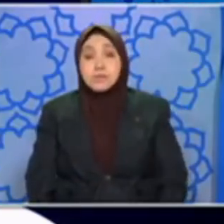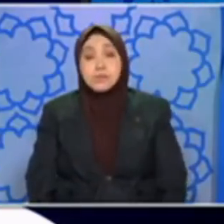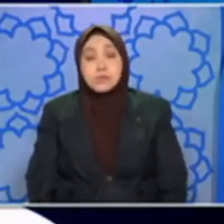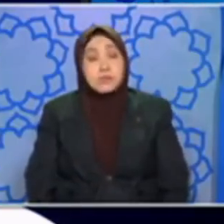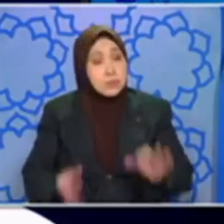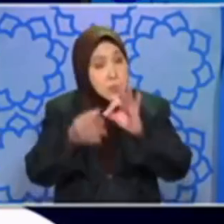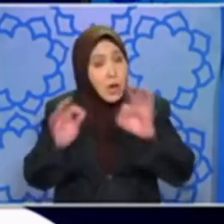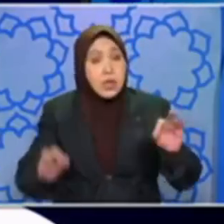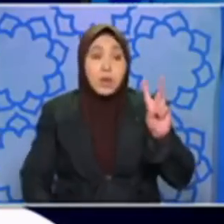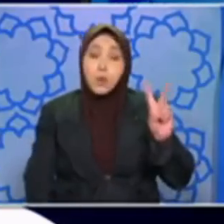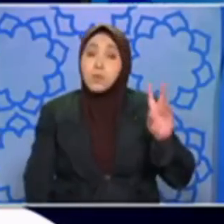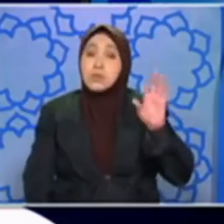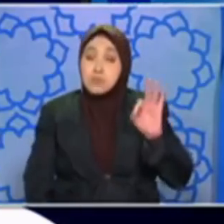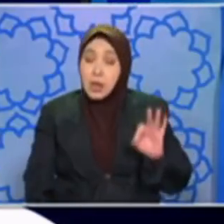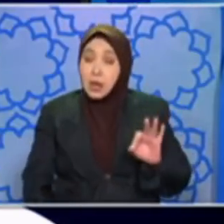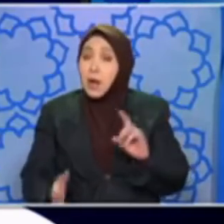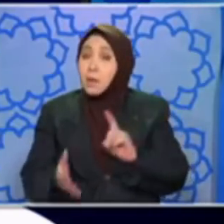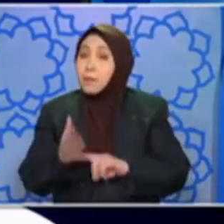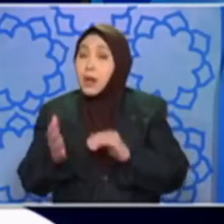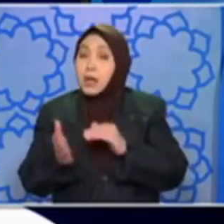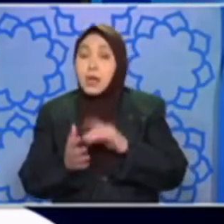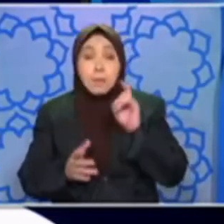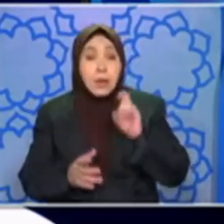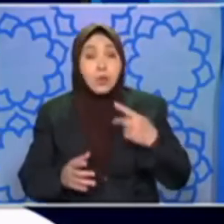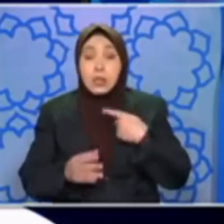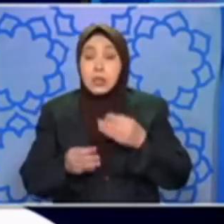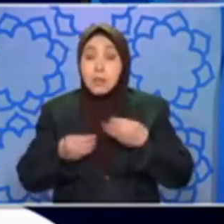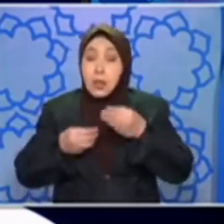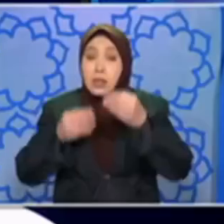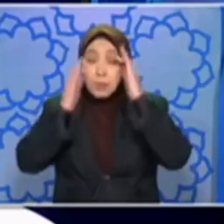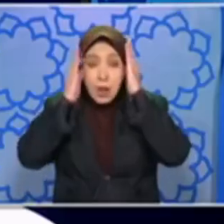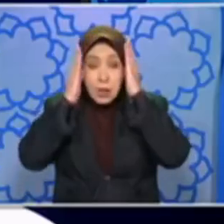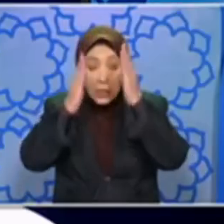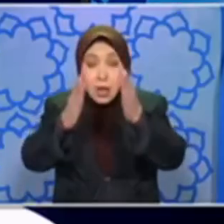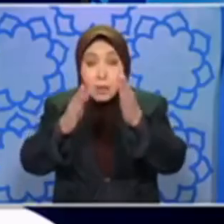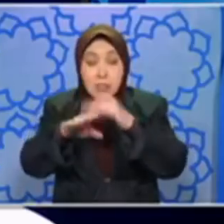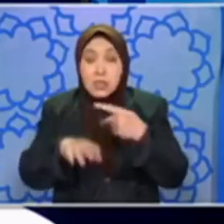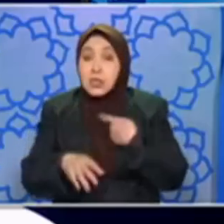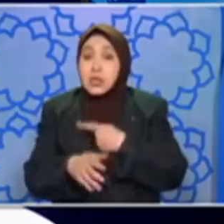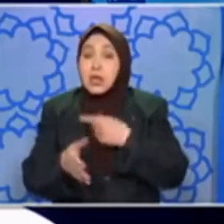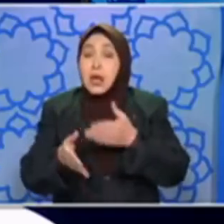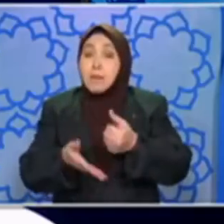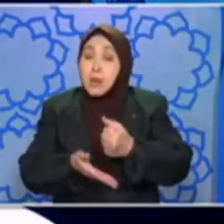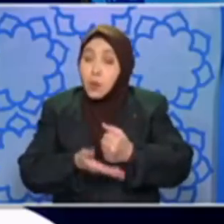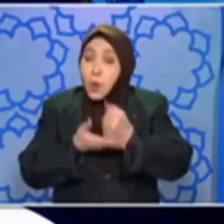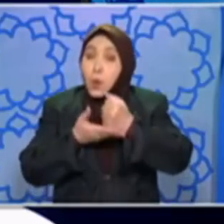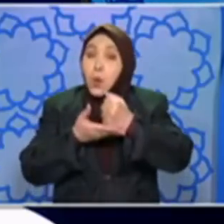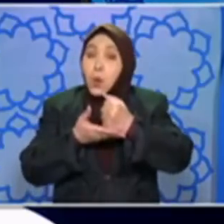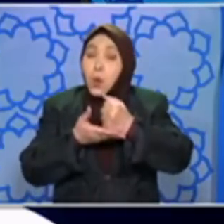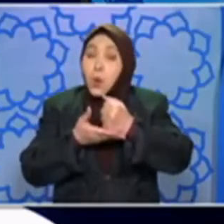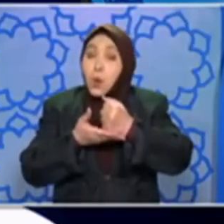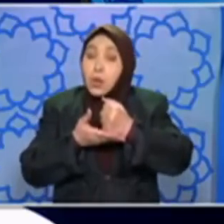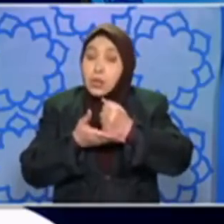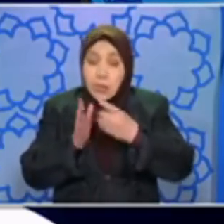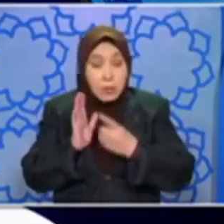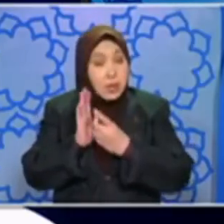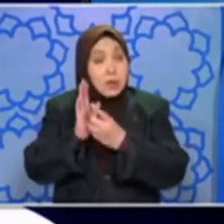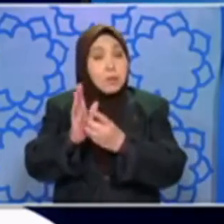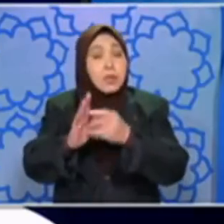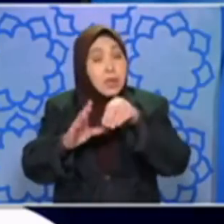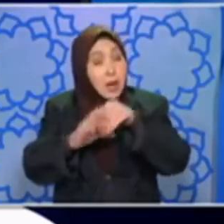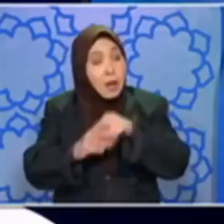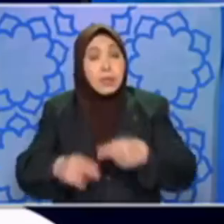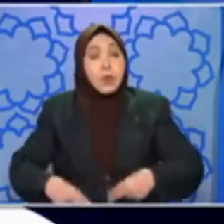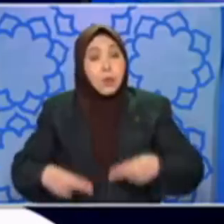Ayat 29, apakah lagi yang perlu kita beri perhatian ketika kita ingin menolong itu ataupun ketika kita berderma dalam hidup kita